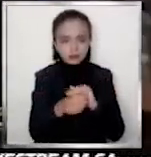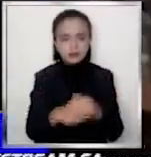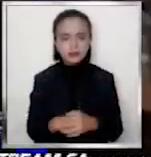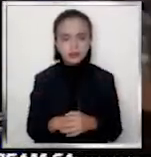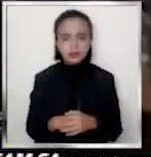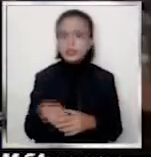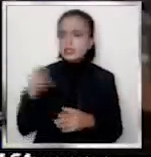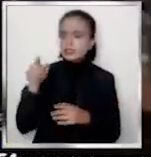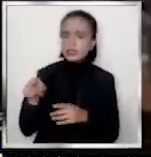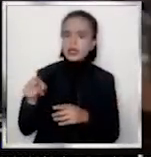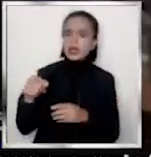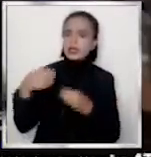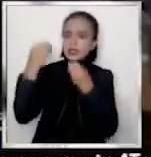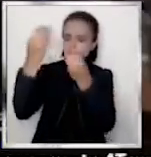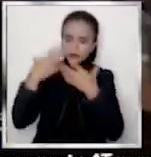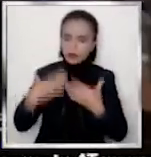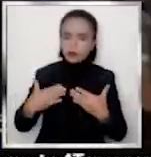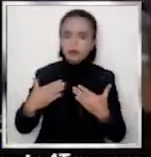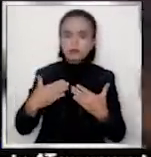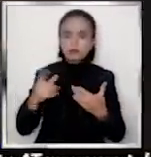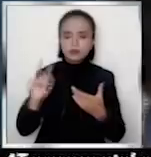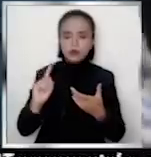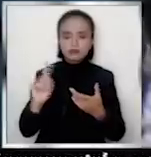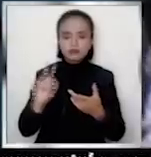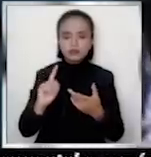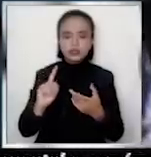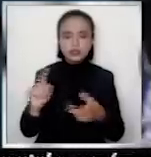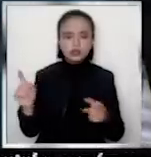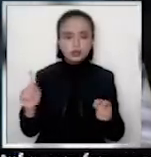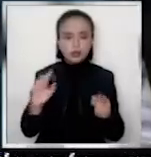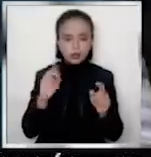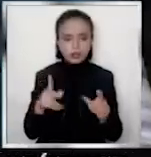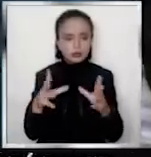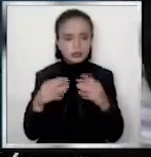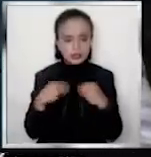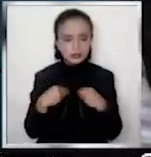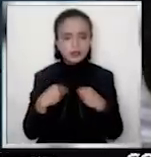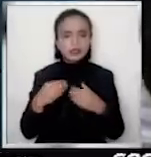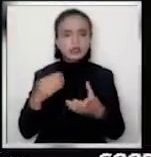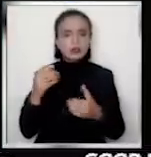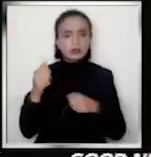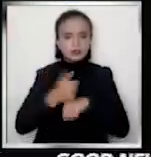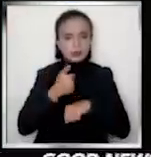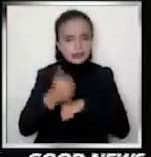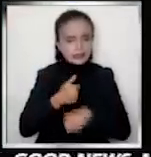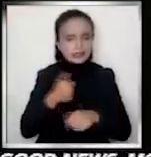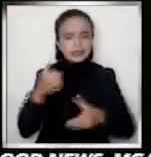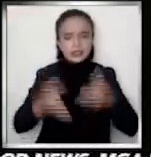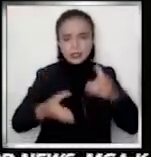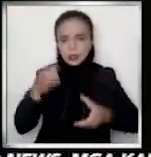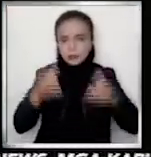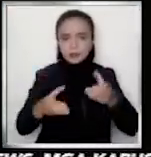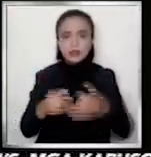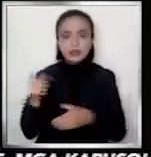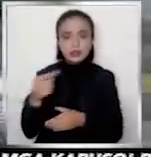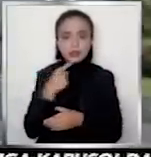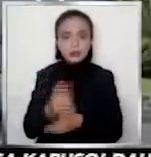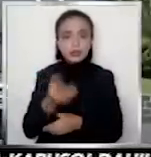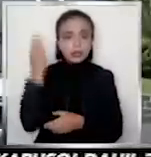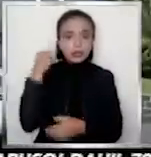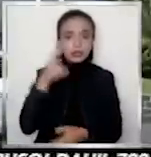to face the charges, to face the accusations. Giit ni Teves, wala siyang kinalaman sa mga pagpatay noong